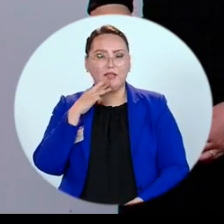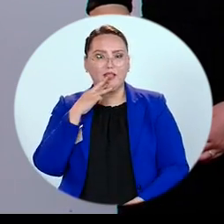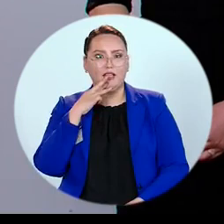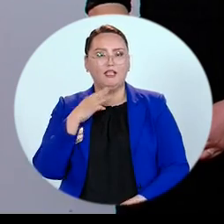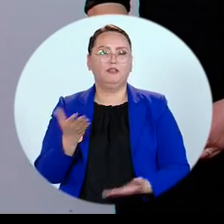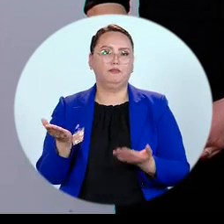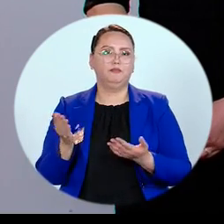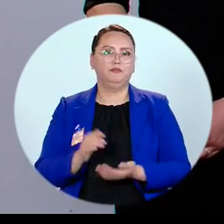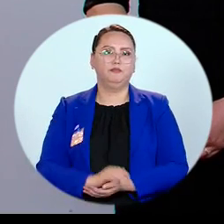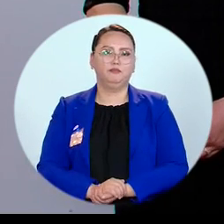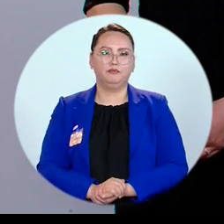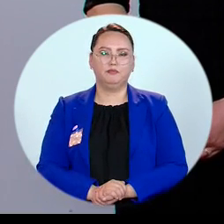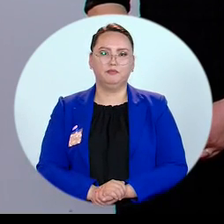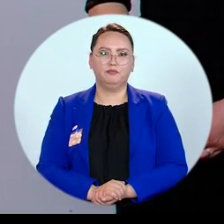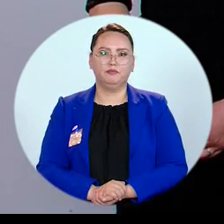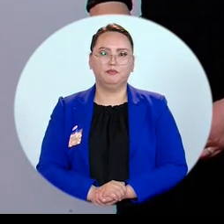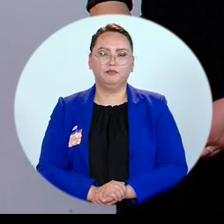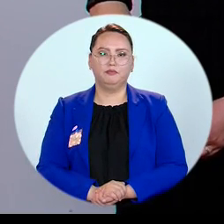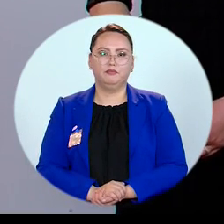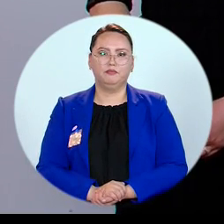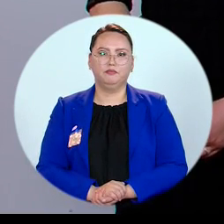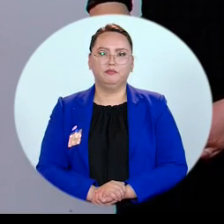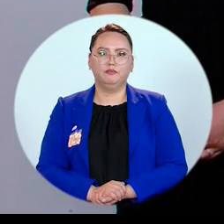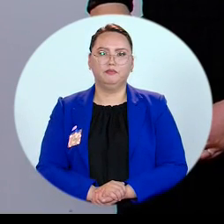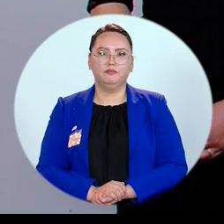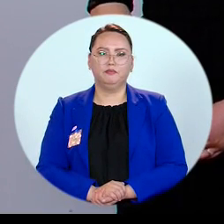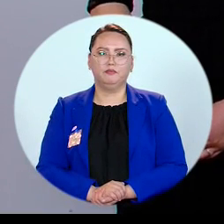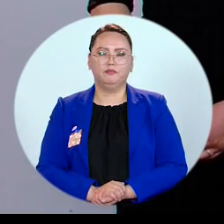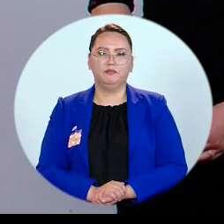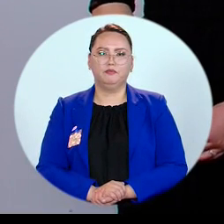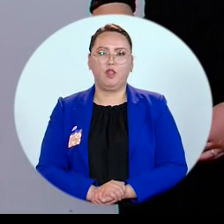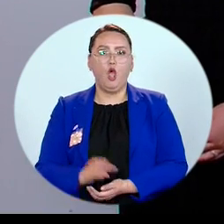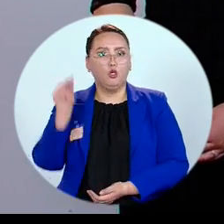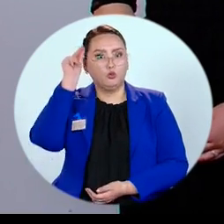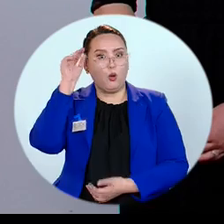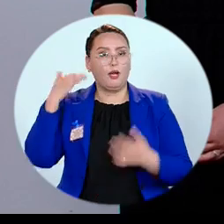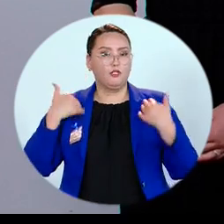мэдэээллээг нээсэлээн концагө байдэээнгадрэнг өвэхт өвэхт